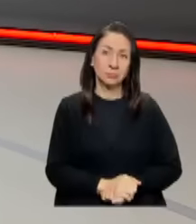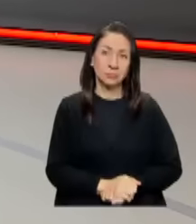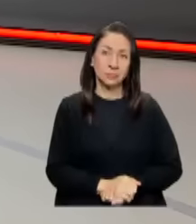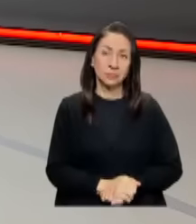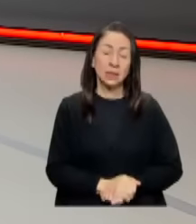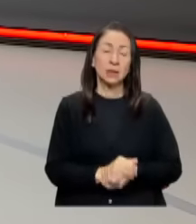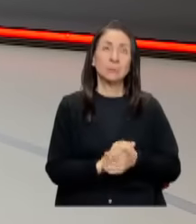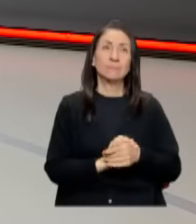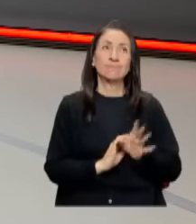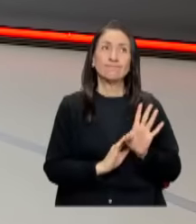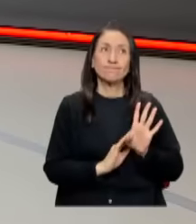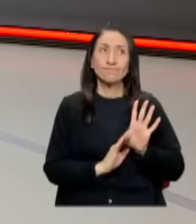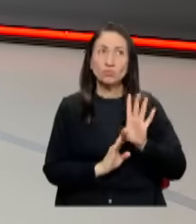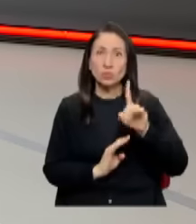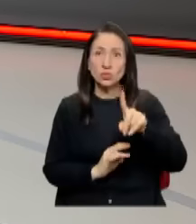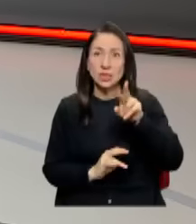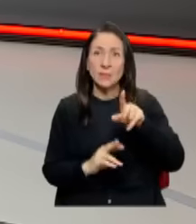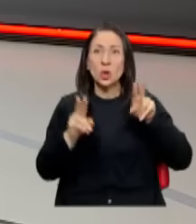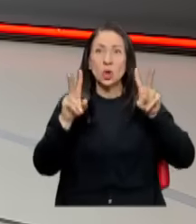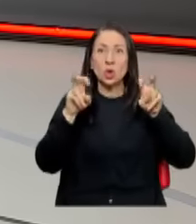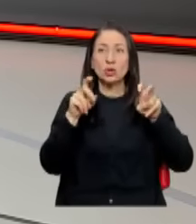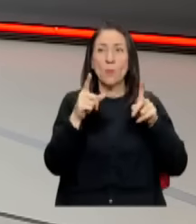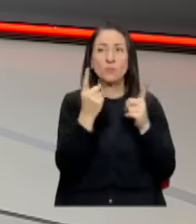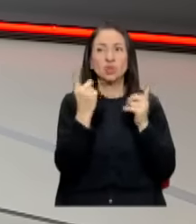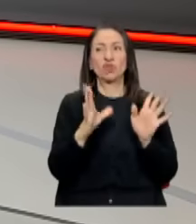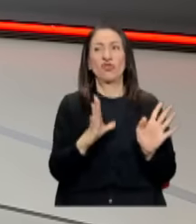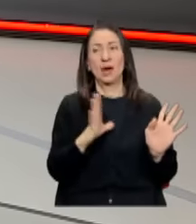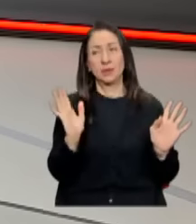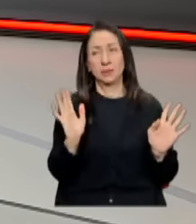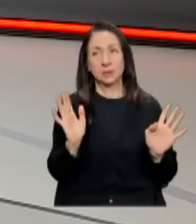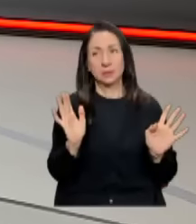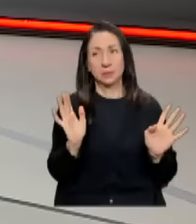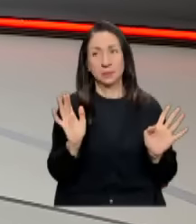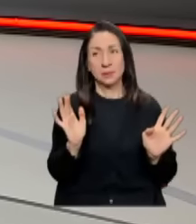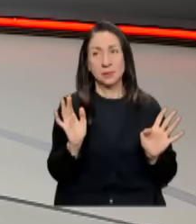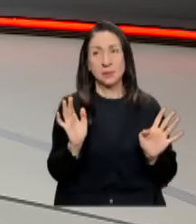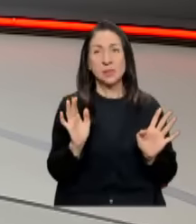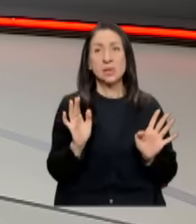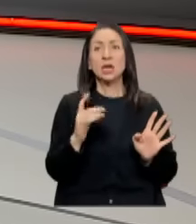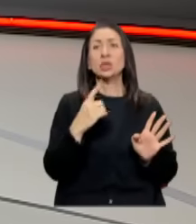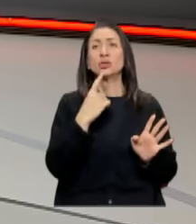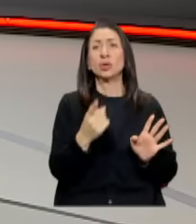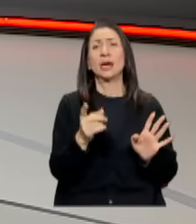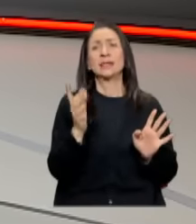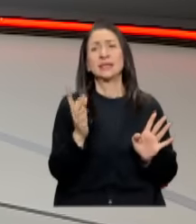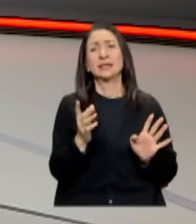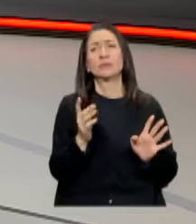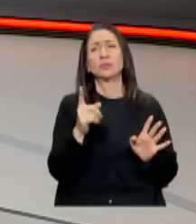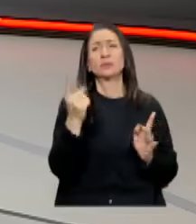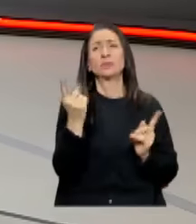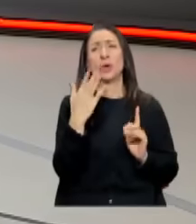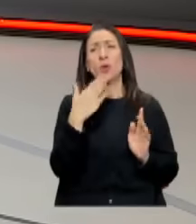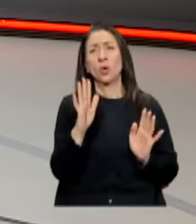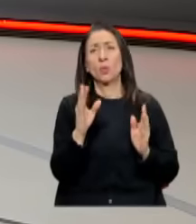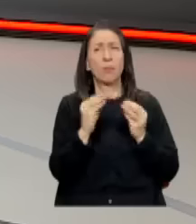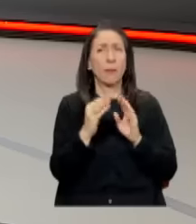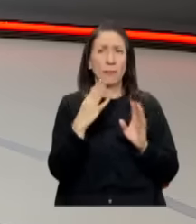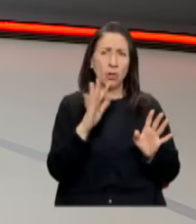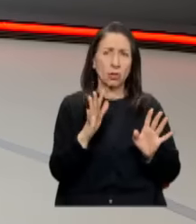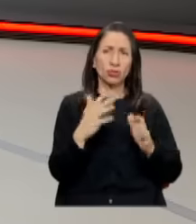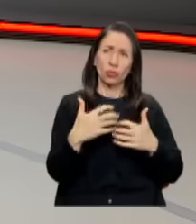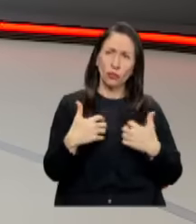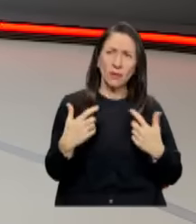Şimdi burada ve bunun gibi konularda böyle bir durum var. Şimdi diyorlar ki efendim işte burada bir şey yok, mesele yok,